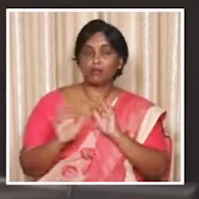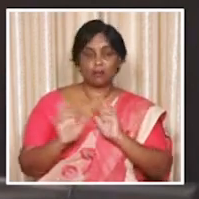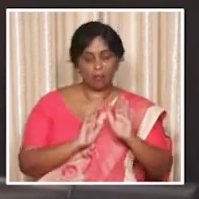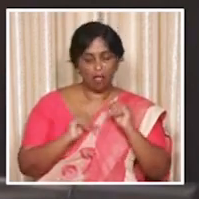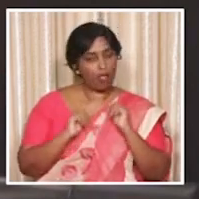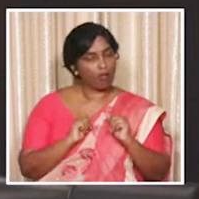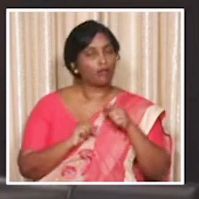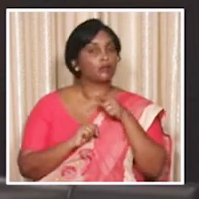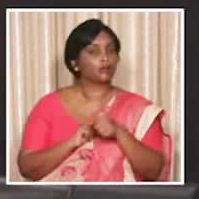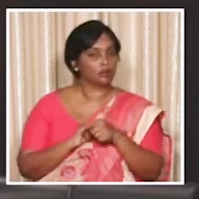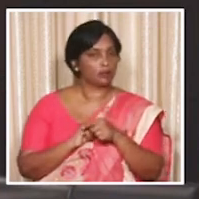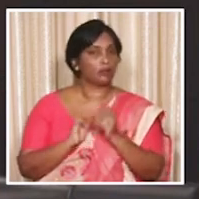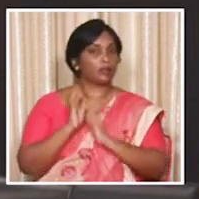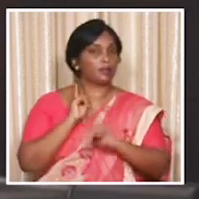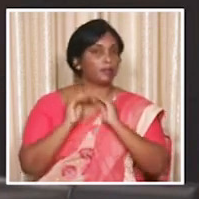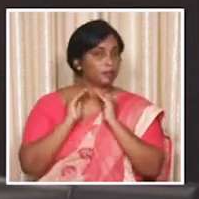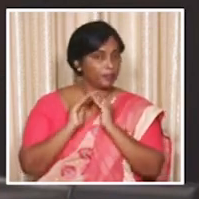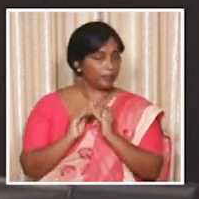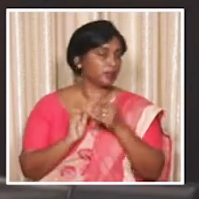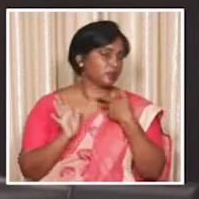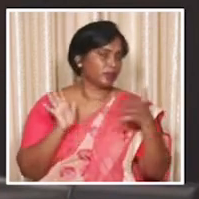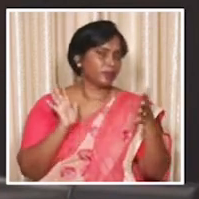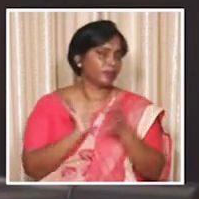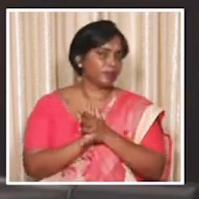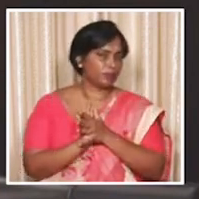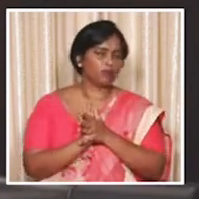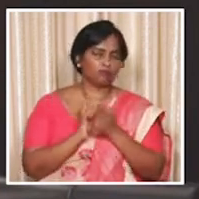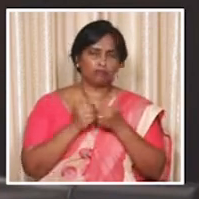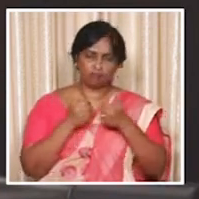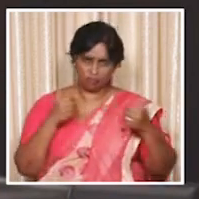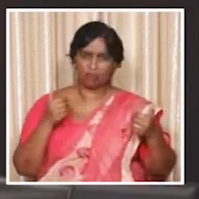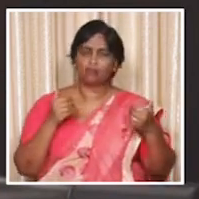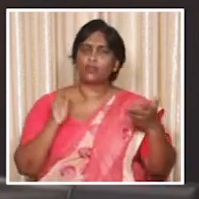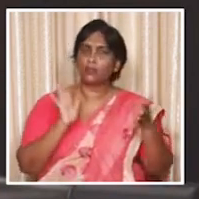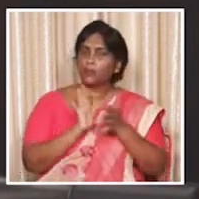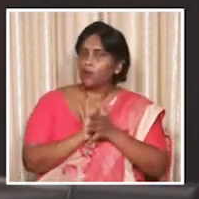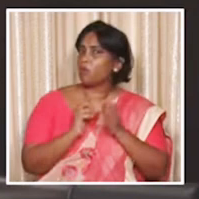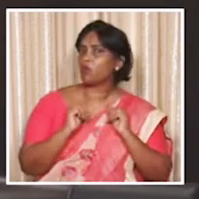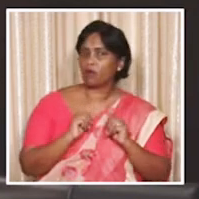වෙන්න ඕනි, මේක අමාත්‍යංශයත් එක්ක කොයිතරම් දුරට දුරස් වෙන්න ඕනිද, කොයිතරම් විදියට ලං